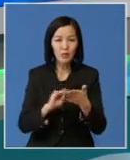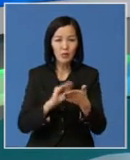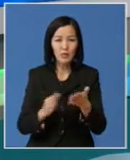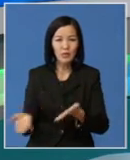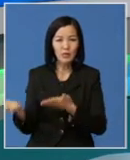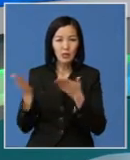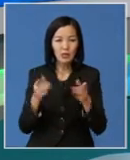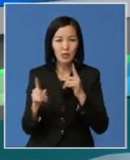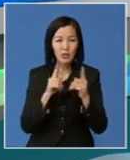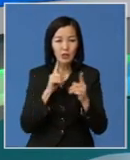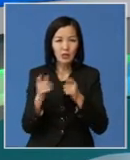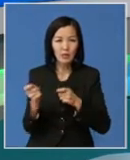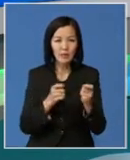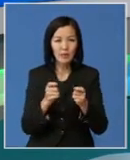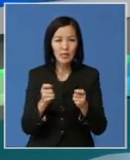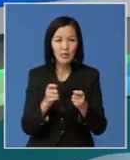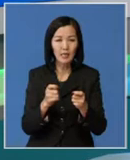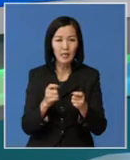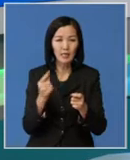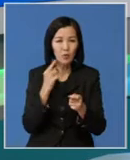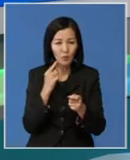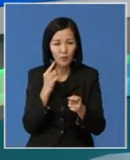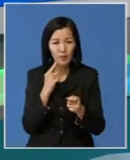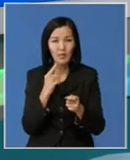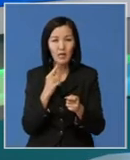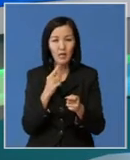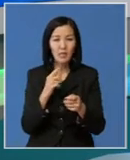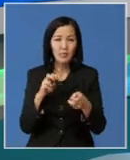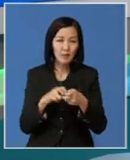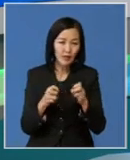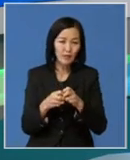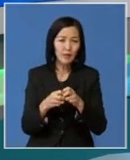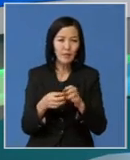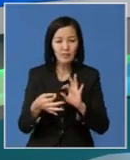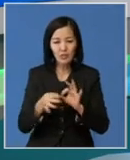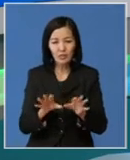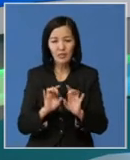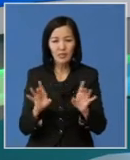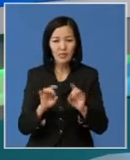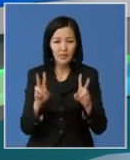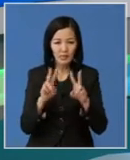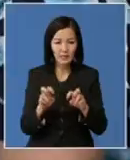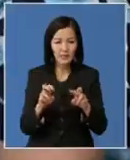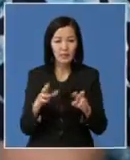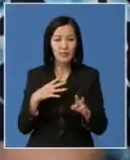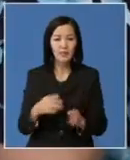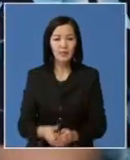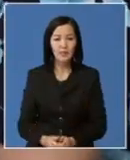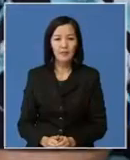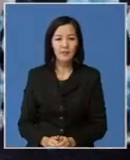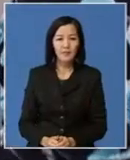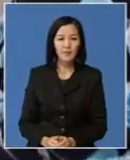шақырылды. Жиында билікке өкпе наразылығы өтініші бар әр ананың жайы жеке дара талқыланды.